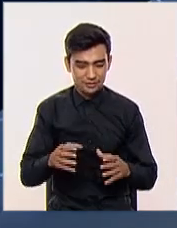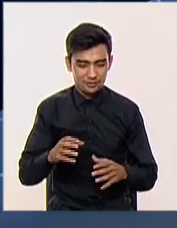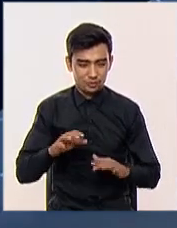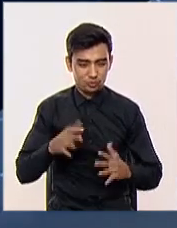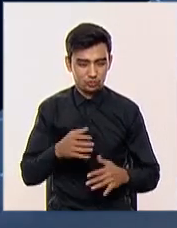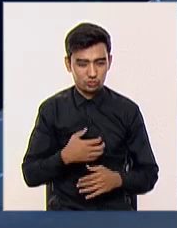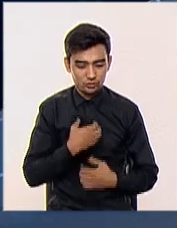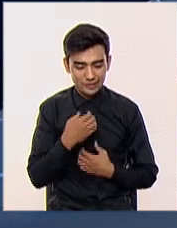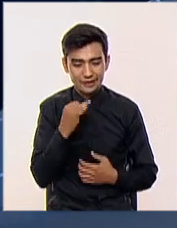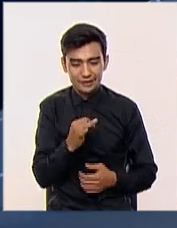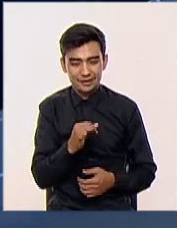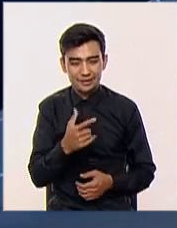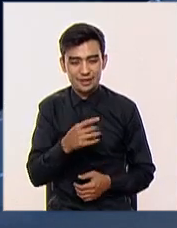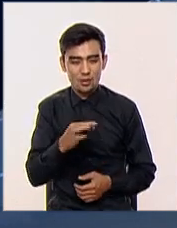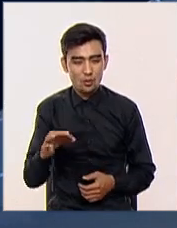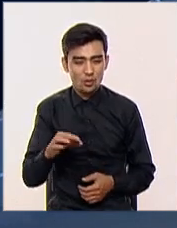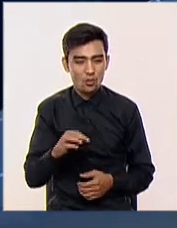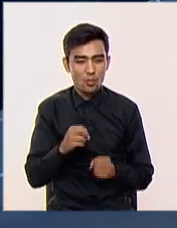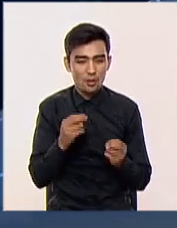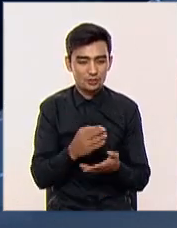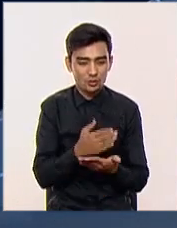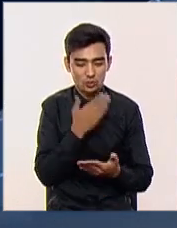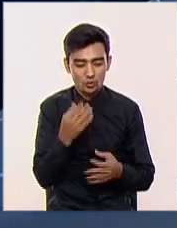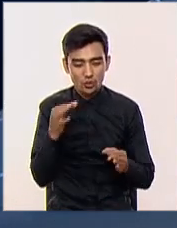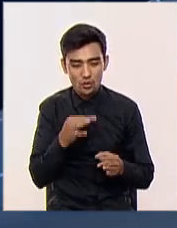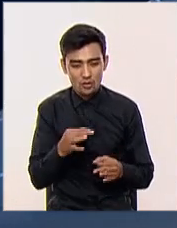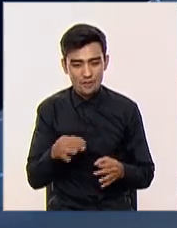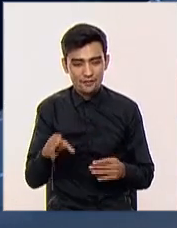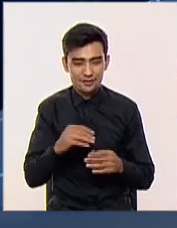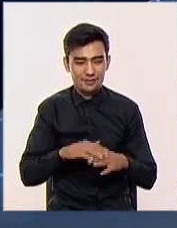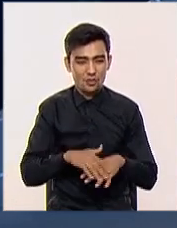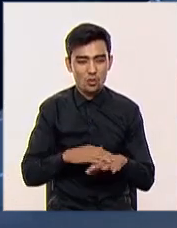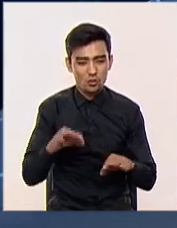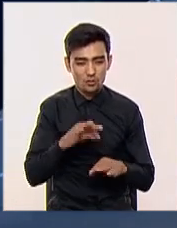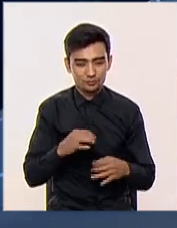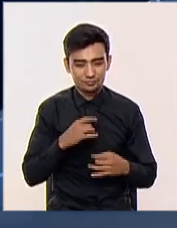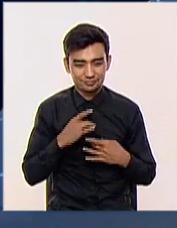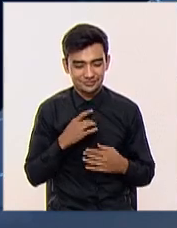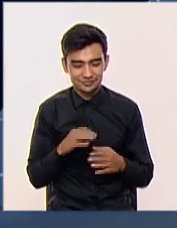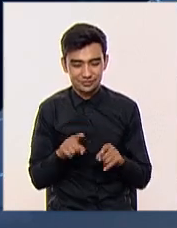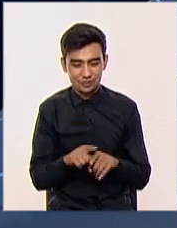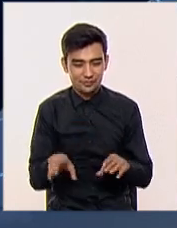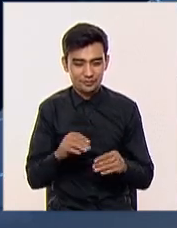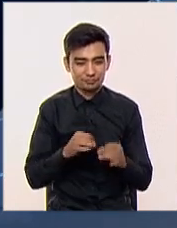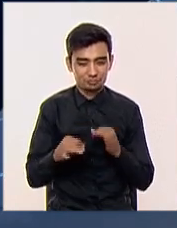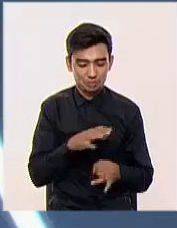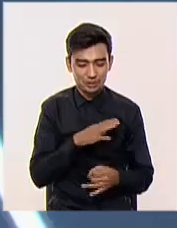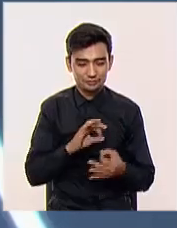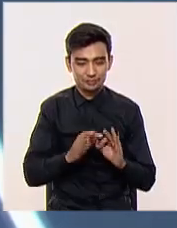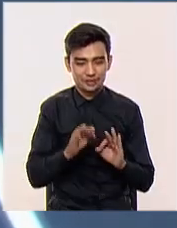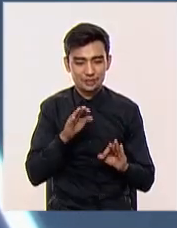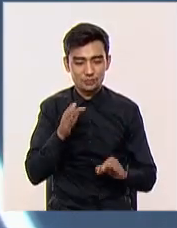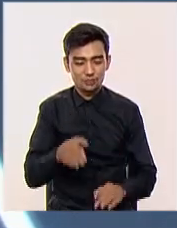и геополитическую безопасность в условиях международной напряженности. Динара Нургалиева готова сообщить